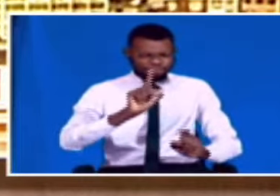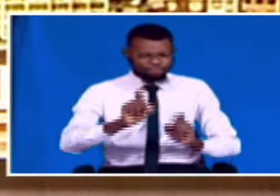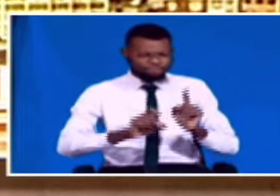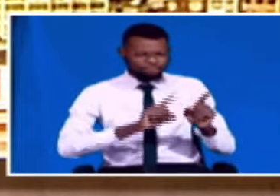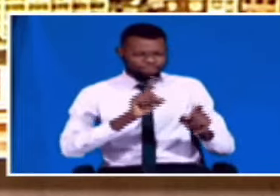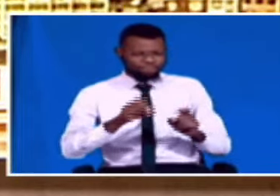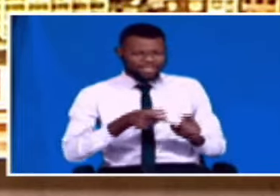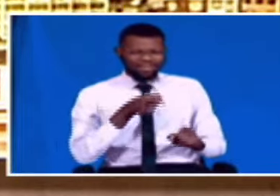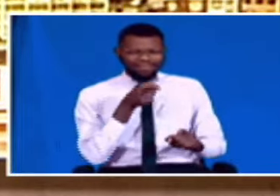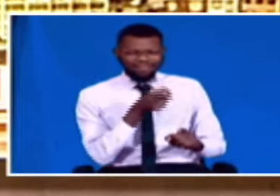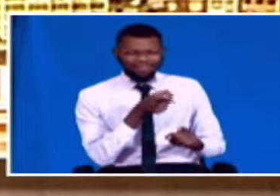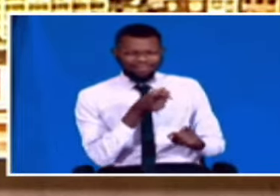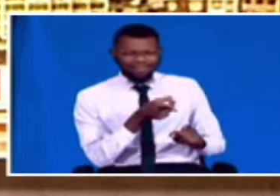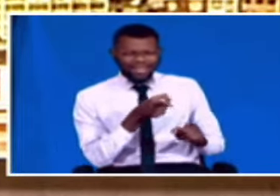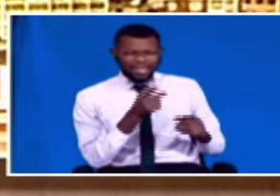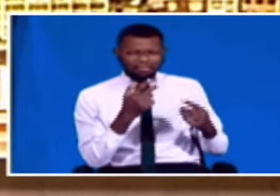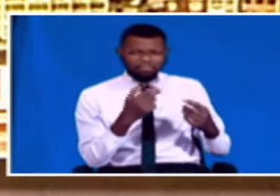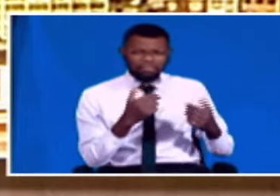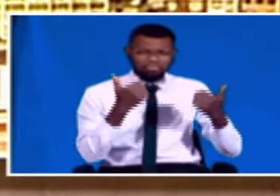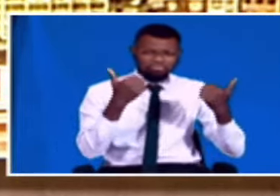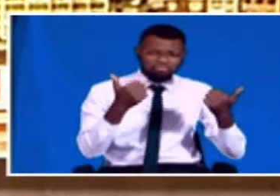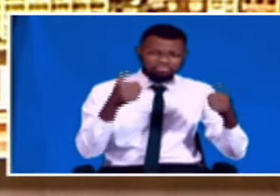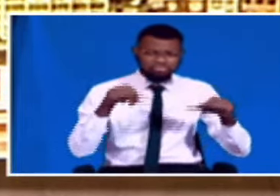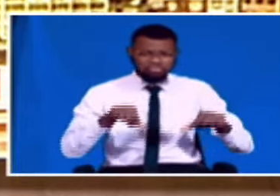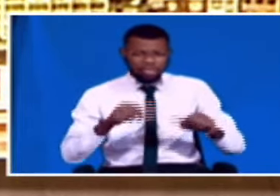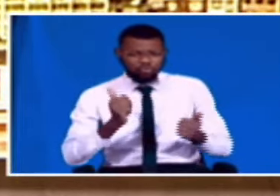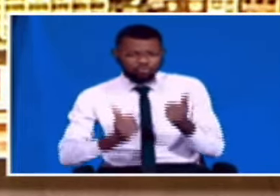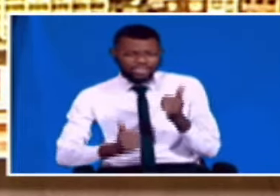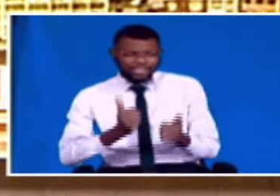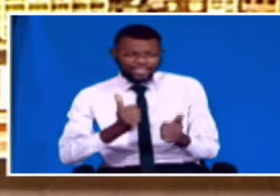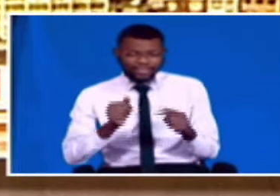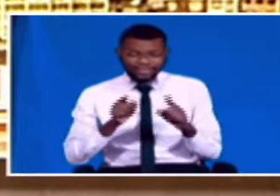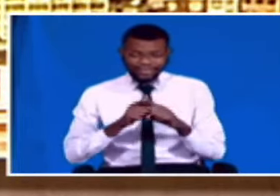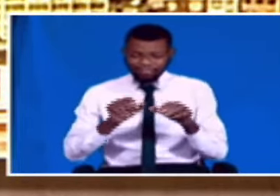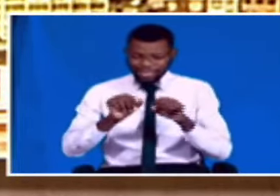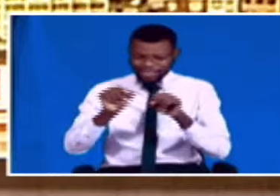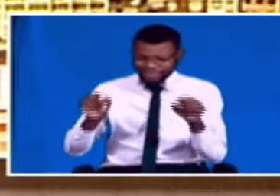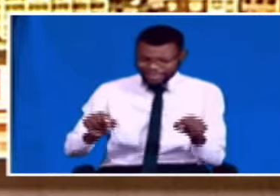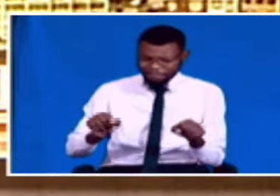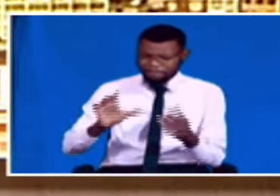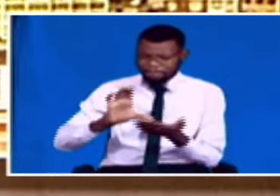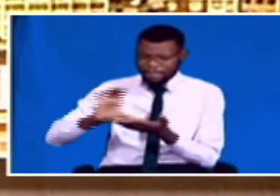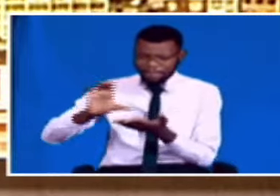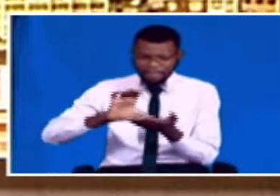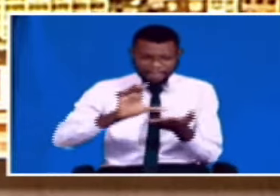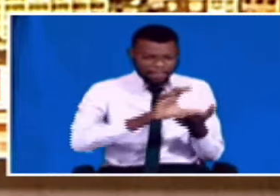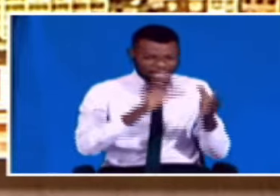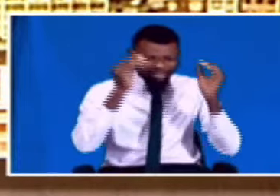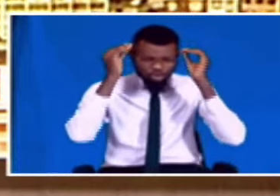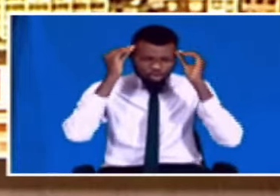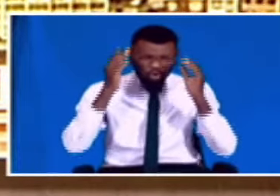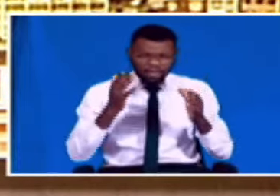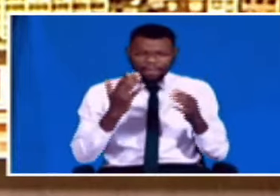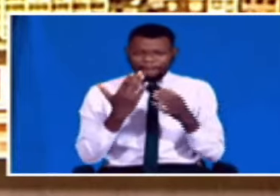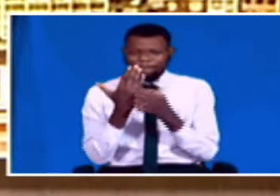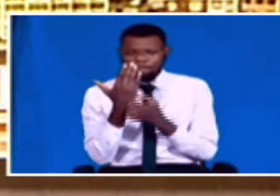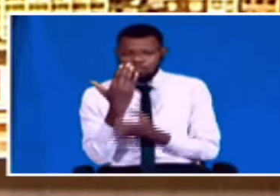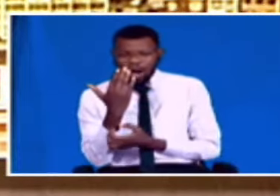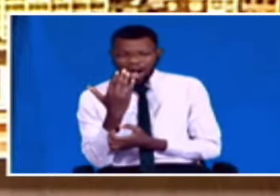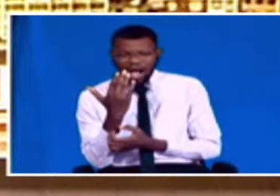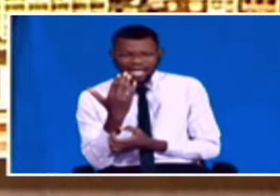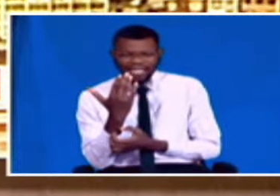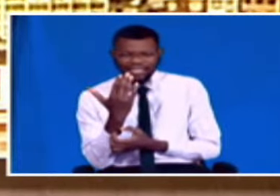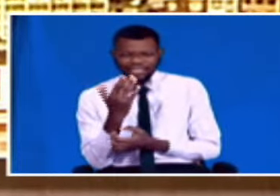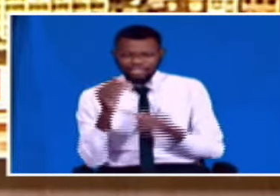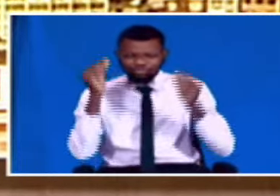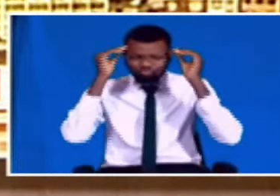na ufanisi wake, hasa mbinu ambazo zinazotumika kubaini kiwango cha umaskini kwa wanafunzi wanaopewa ufadhili wa